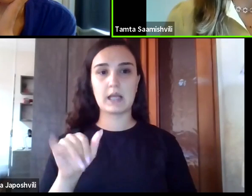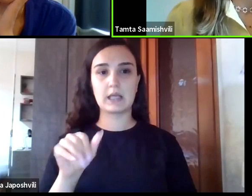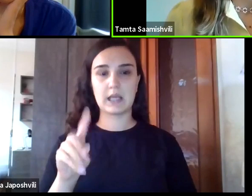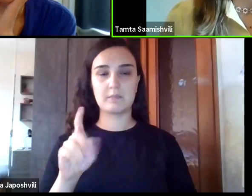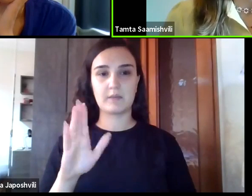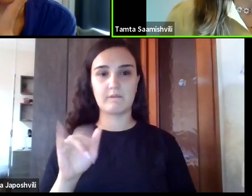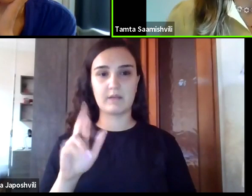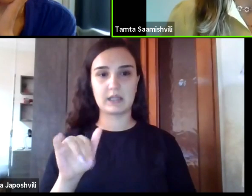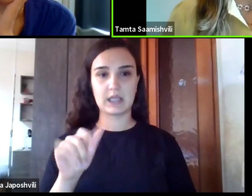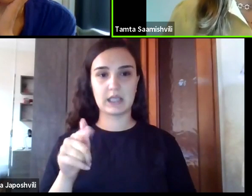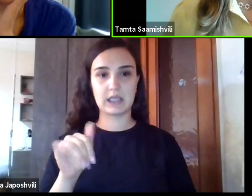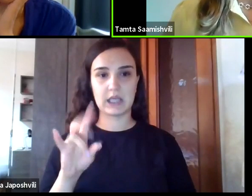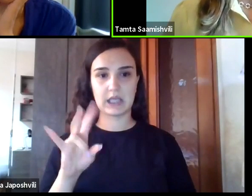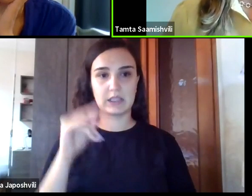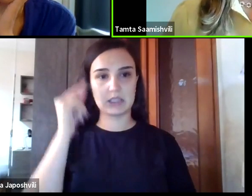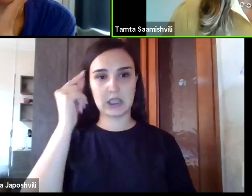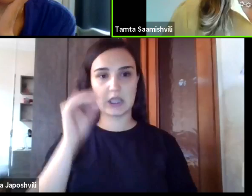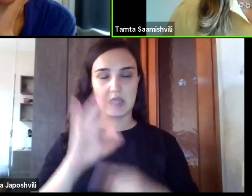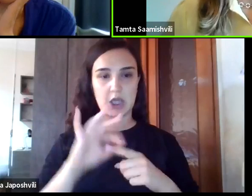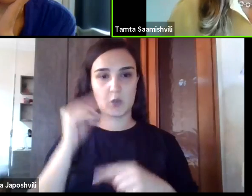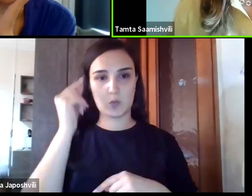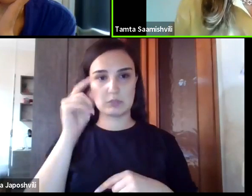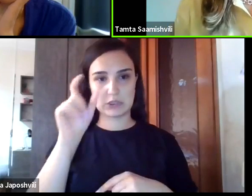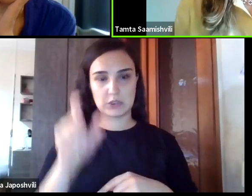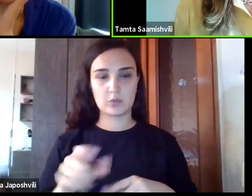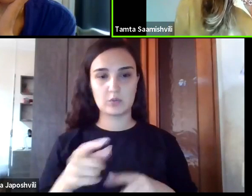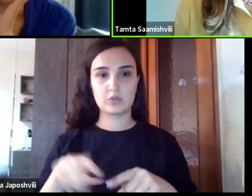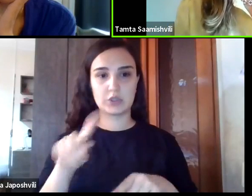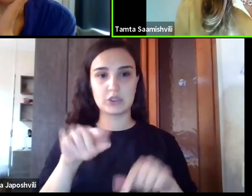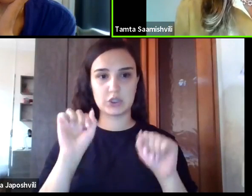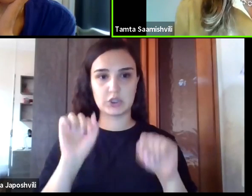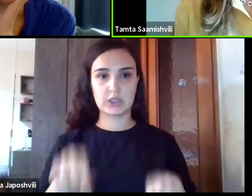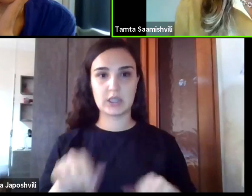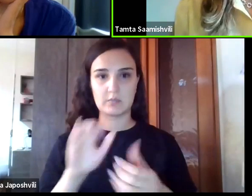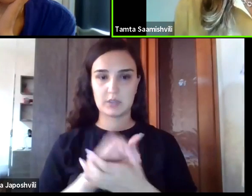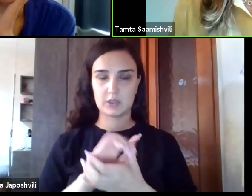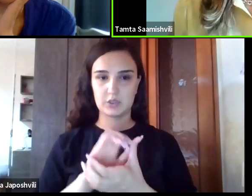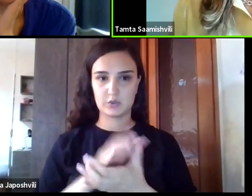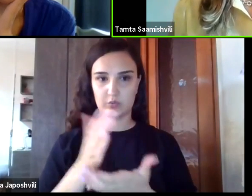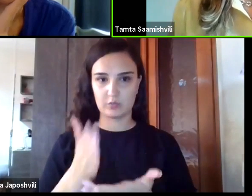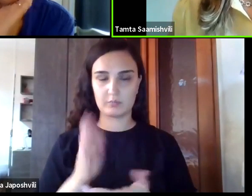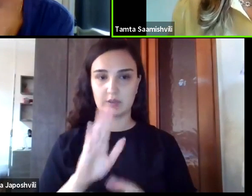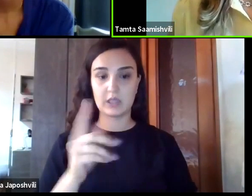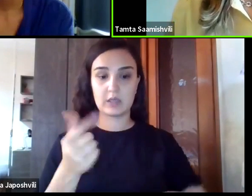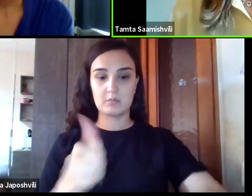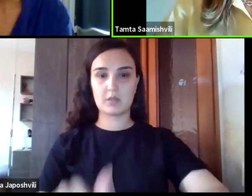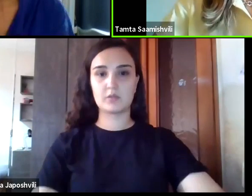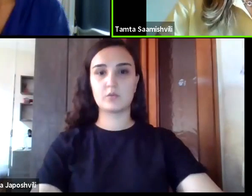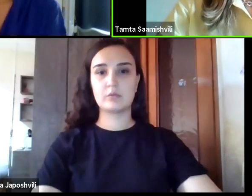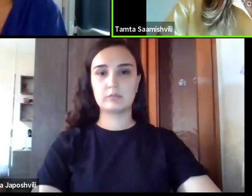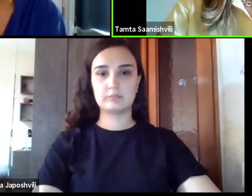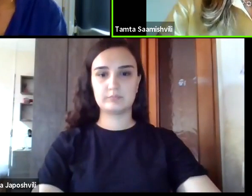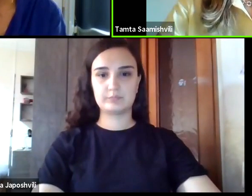ხვადაგიანი, ნეიროფსიქოლოგი, რომელსაც შეიძლება იცნობ ჩვენი პლატფორმიდან და არა მარტო, და ასევე მინდა